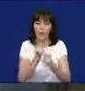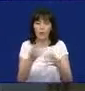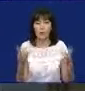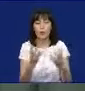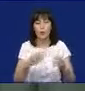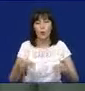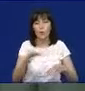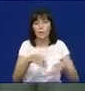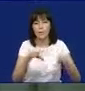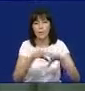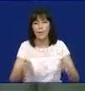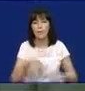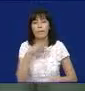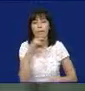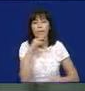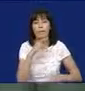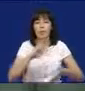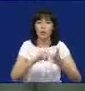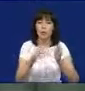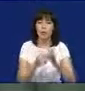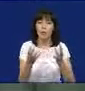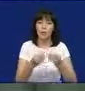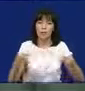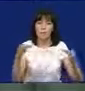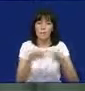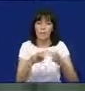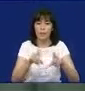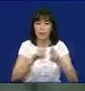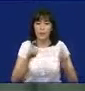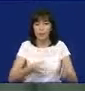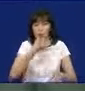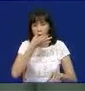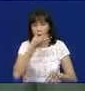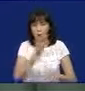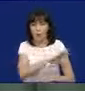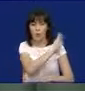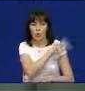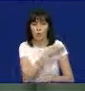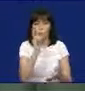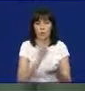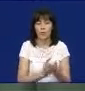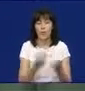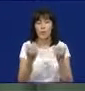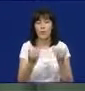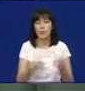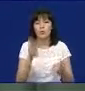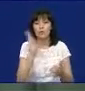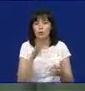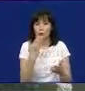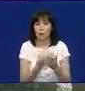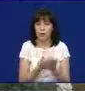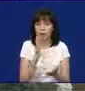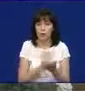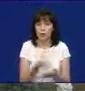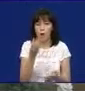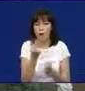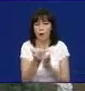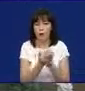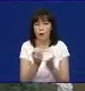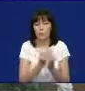әкімі осыған назар аударды. Жобалаушы және мердігер мекемелердің жауапкершілігін күшейту міндеттелді. Судың да сұрауы бар. Қаржы жұмсалған